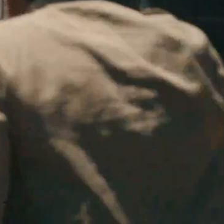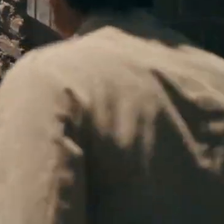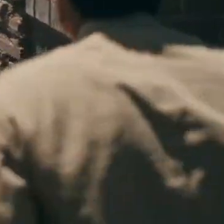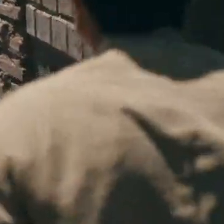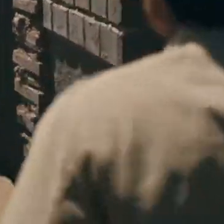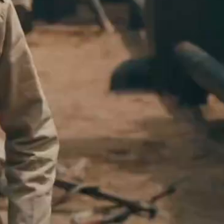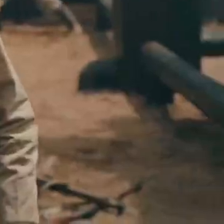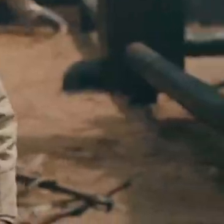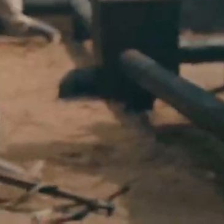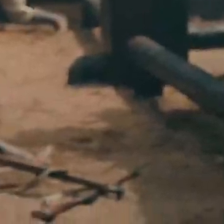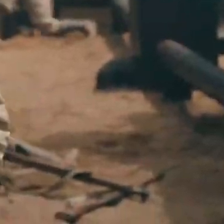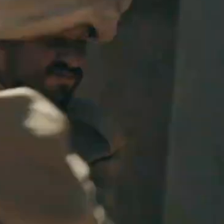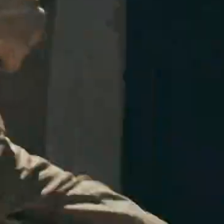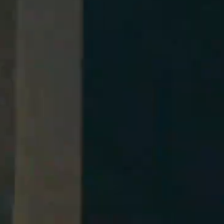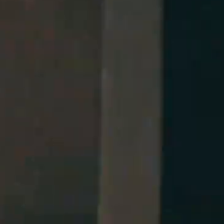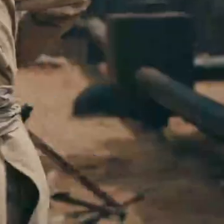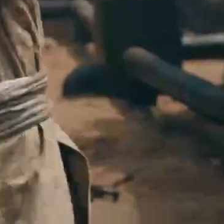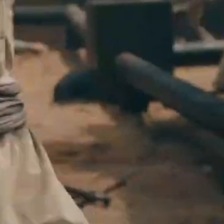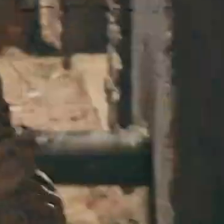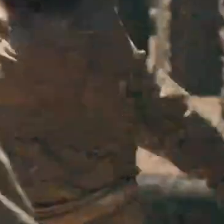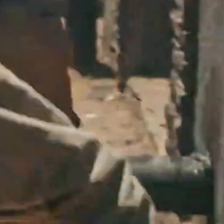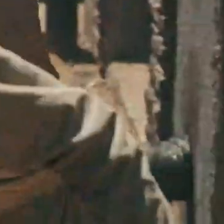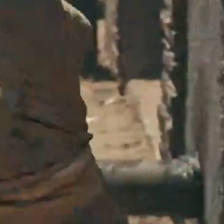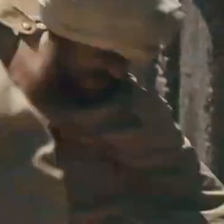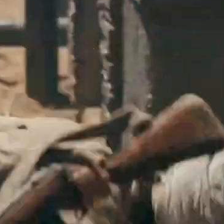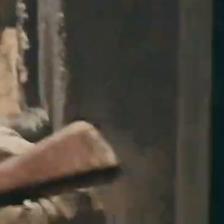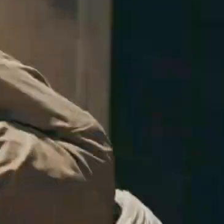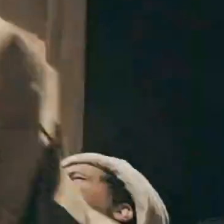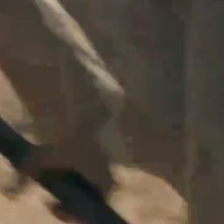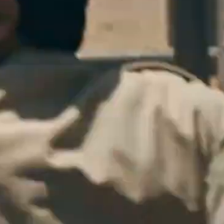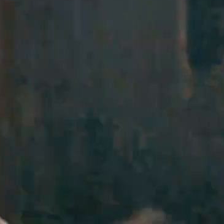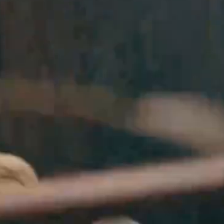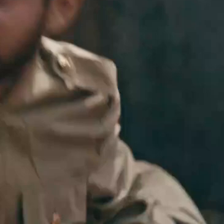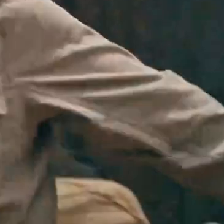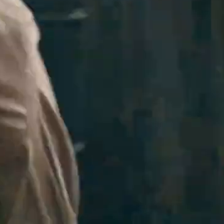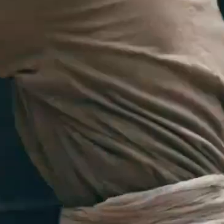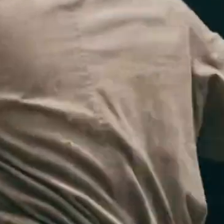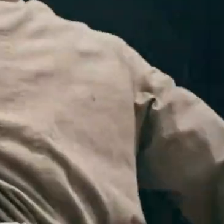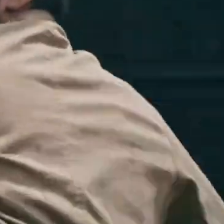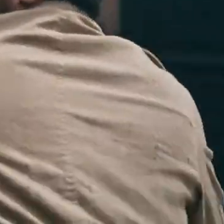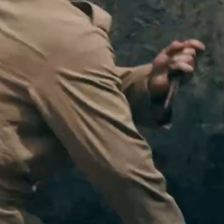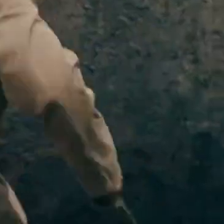Ali ateş almayan tabancasını attı, üzerine koşan askerin tüfeğini tuttuğu gibi elinden aldı.